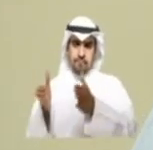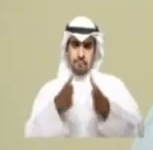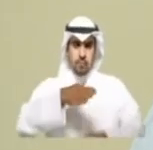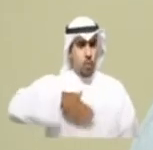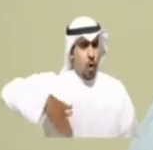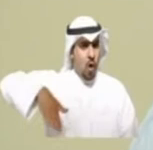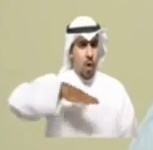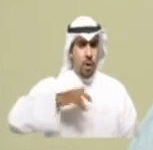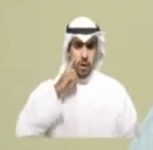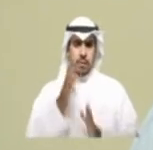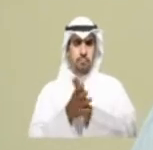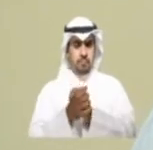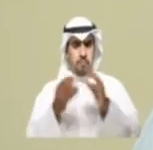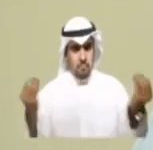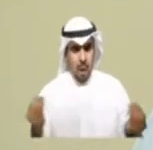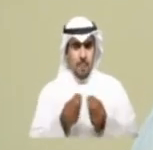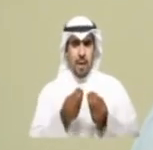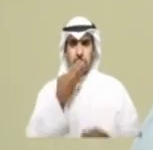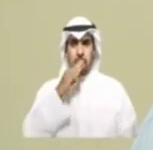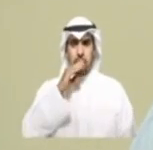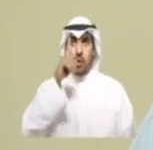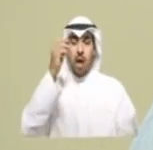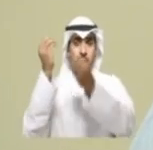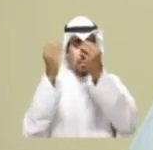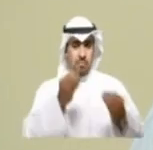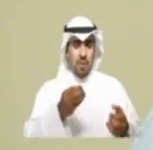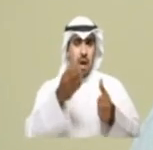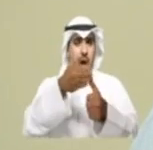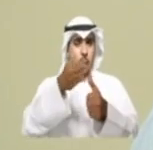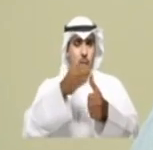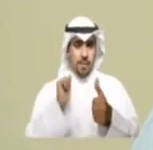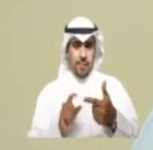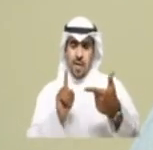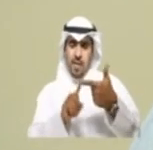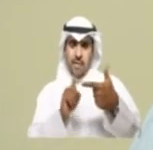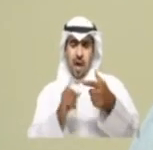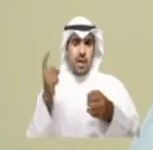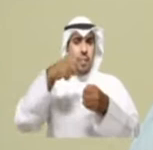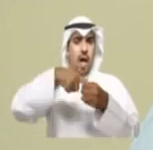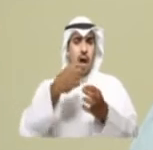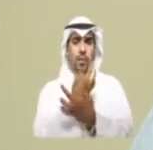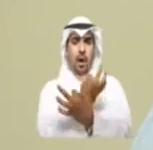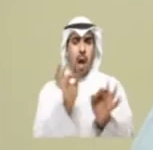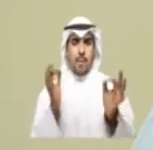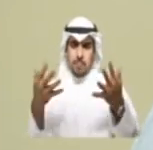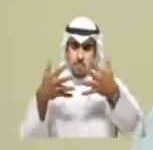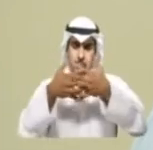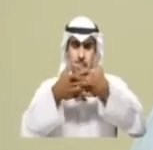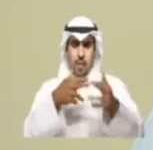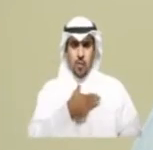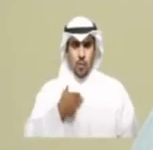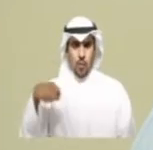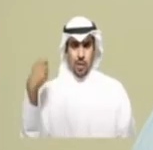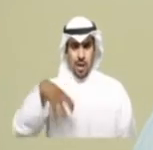الجهود وبتوفيق من رب العالمين أولا حقيقة، ثم تعاون جميع فرق الدولة ووزارة الدولة